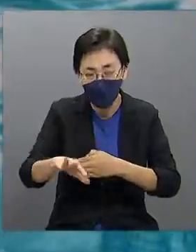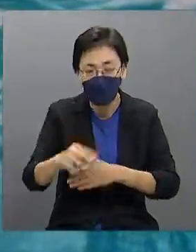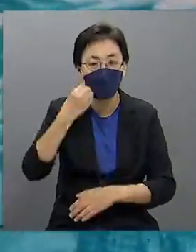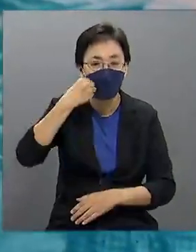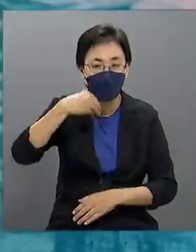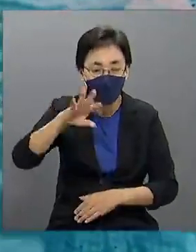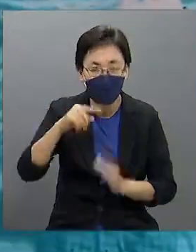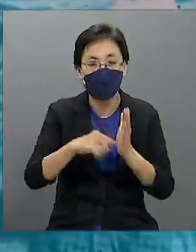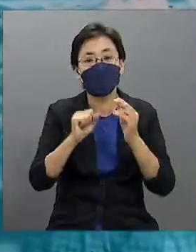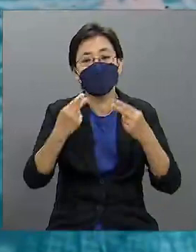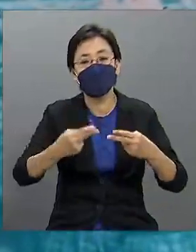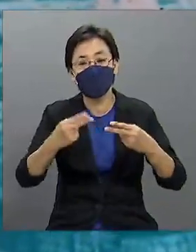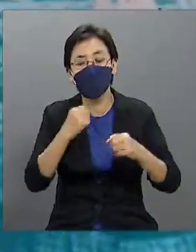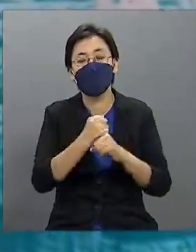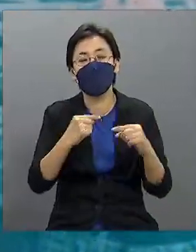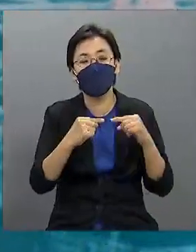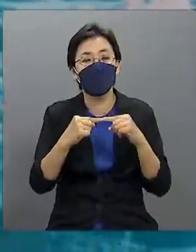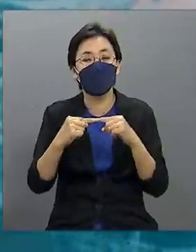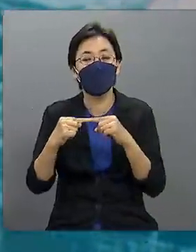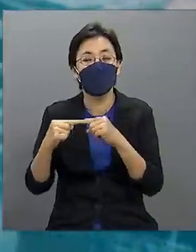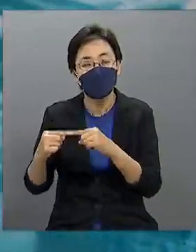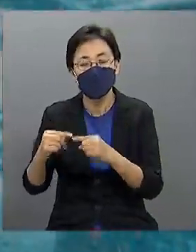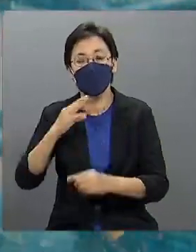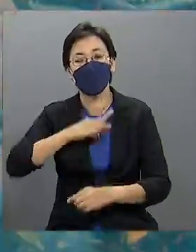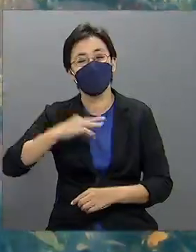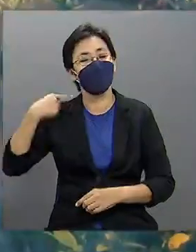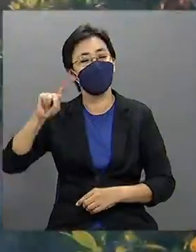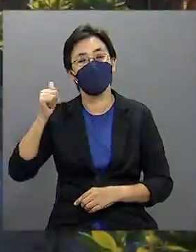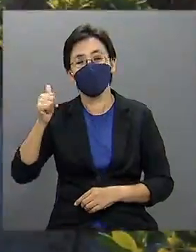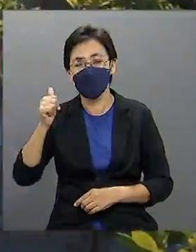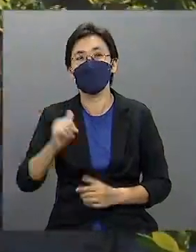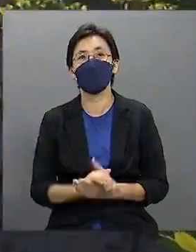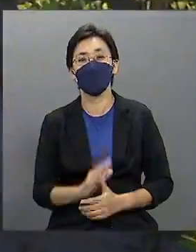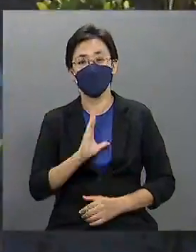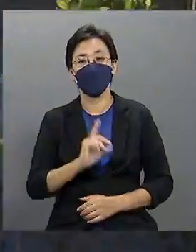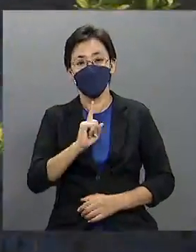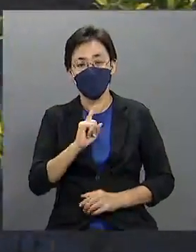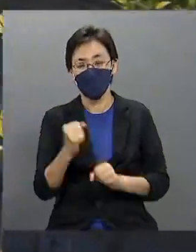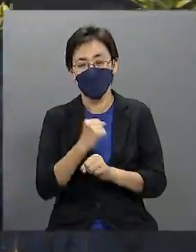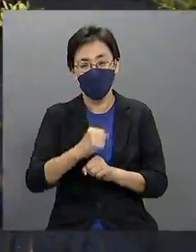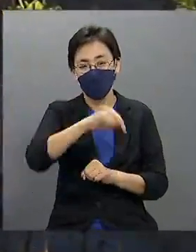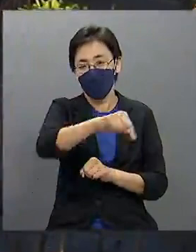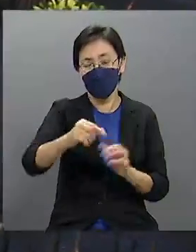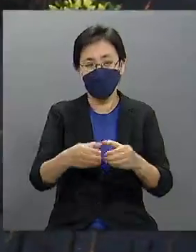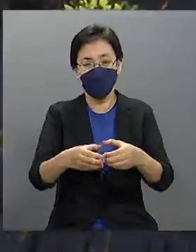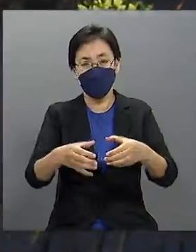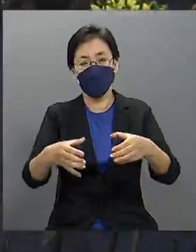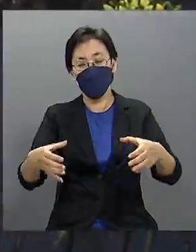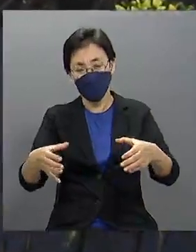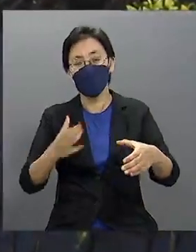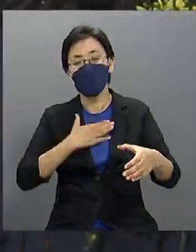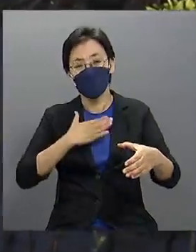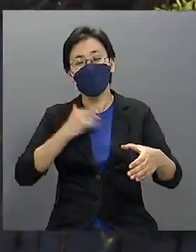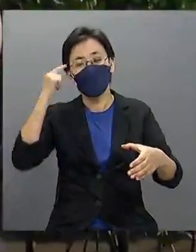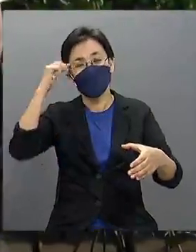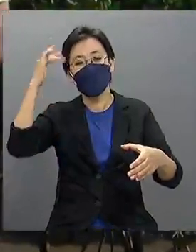รนี้ต่อไปผมวามัคุมค่า คนเดีวสามารถถุคนไปได้ เยอะนคือฟัหวังลๆนะครับมีซักหน่